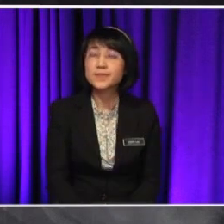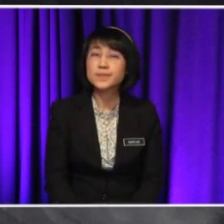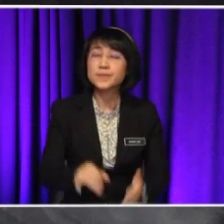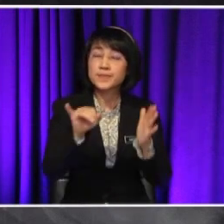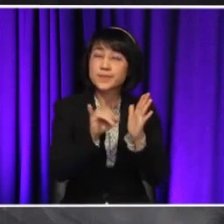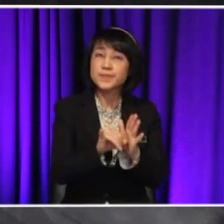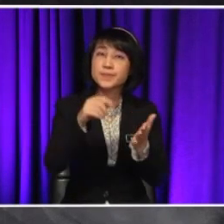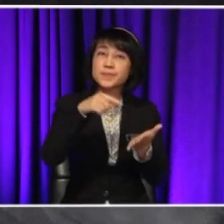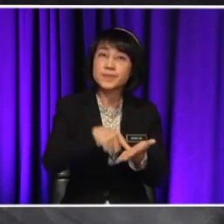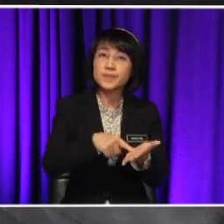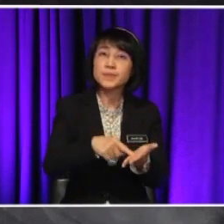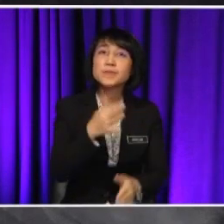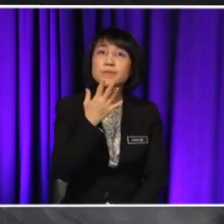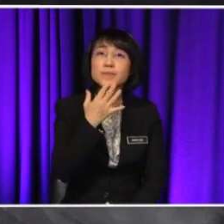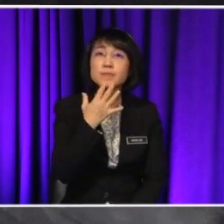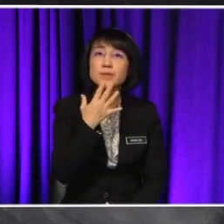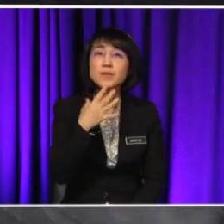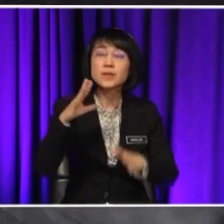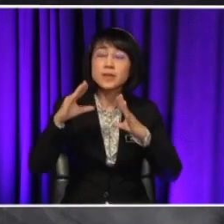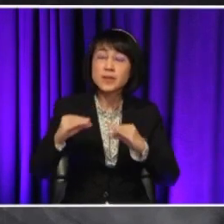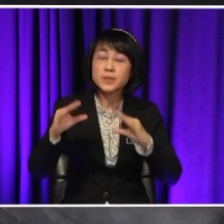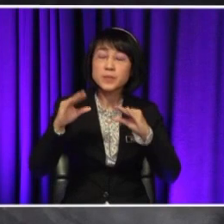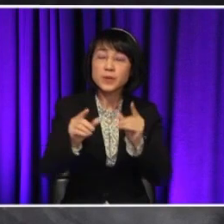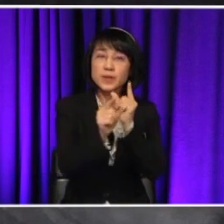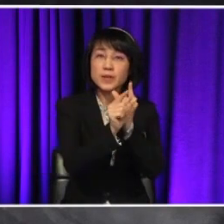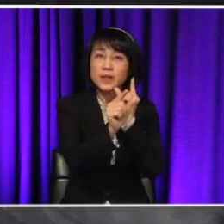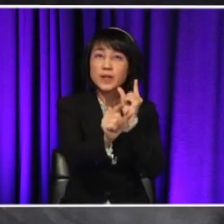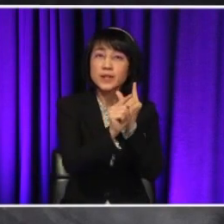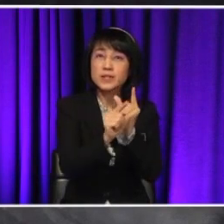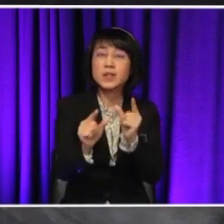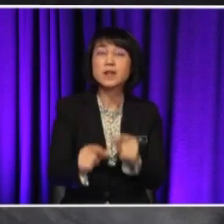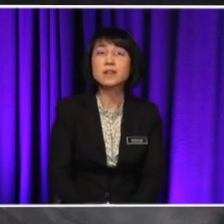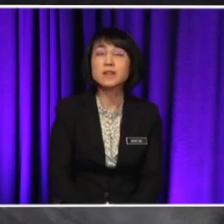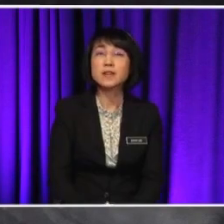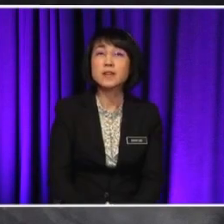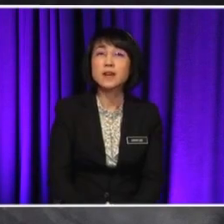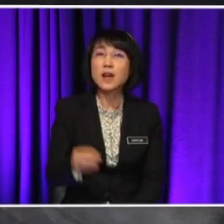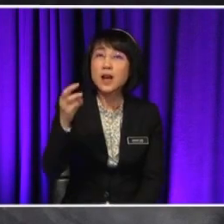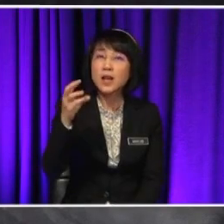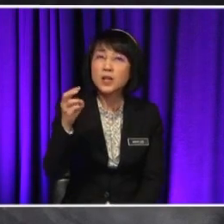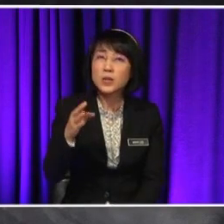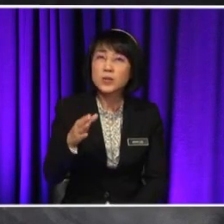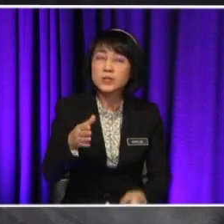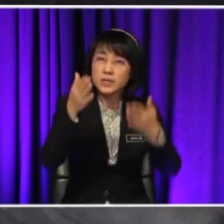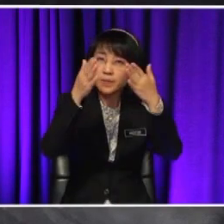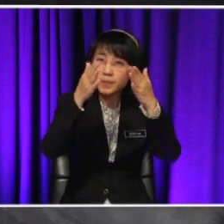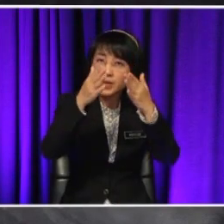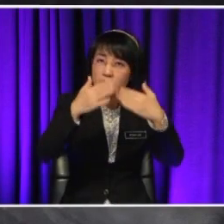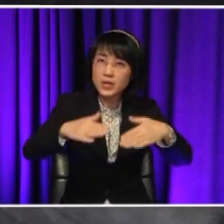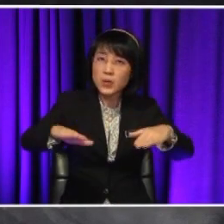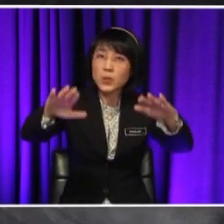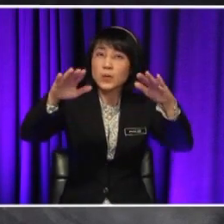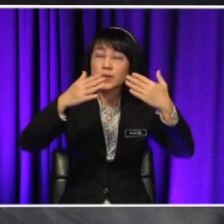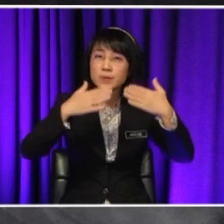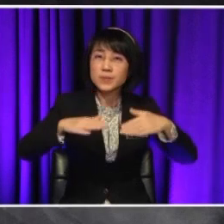ini. Okey, warna lembut dan garisan halus serta melengkung, penekanan kepada cahaya dan warna.